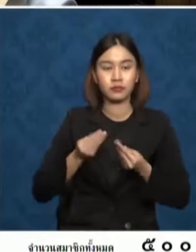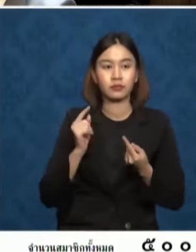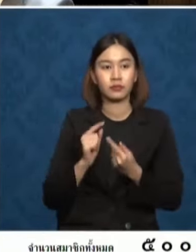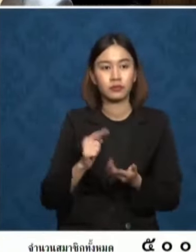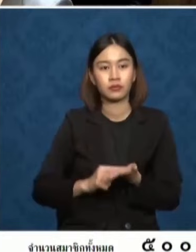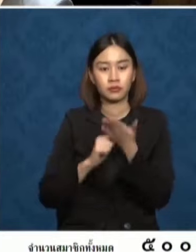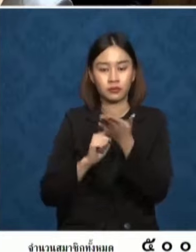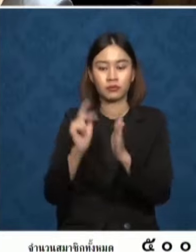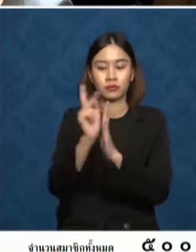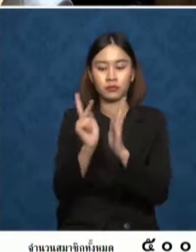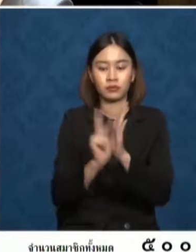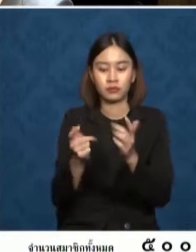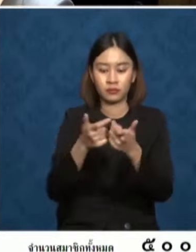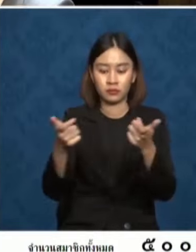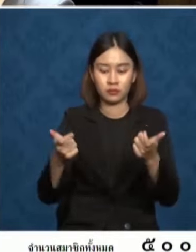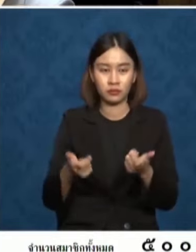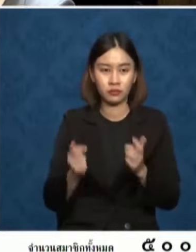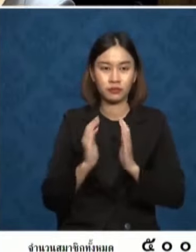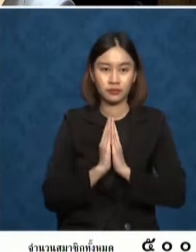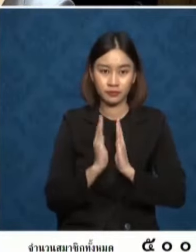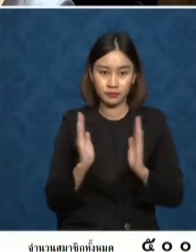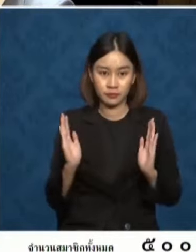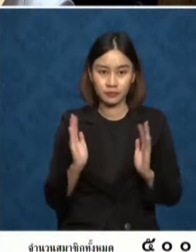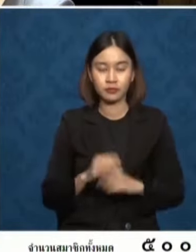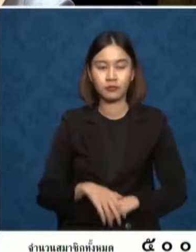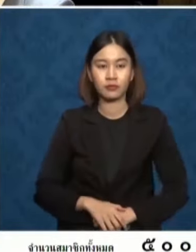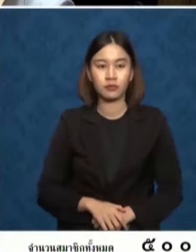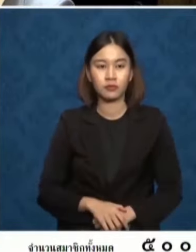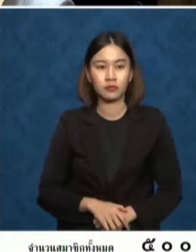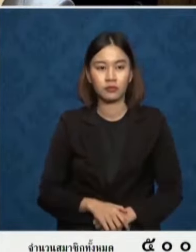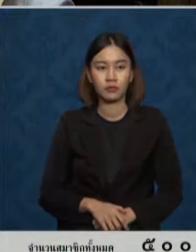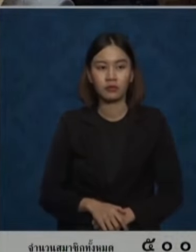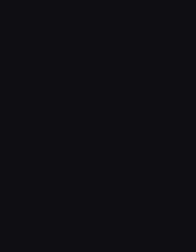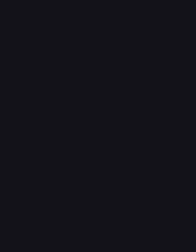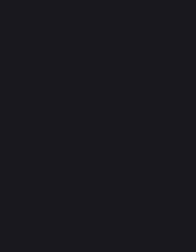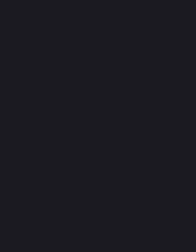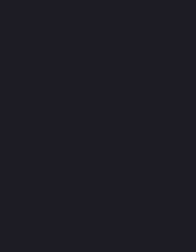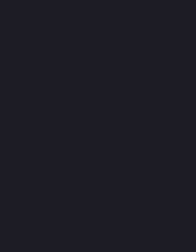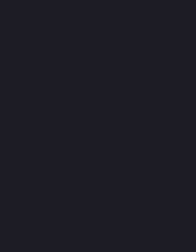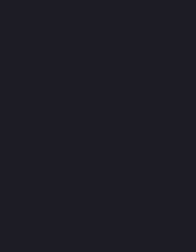เสนอร่างกฎหมายฉบับนี้นะครับขอบคุณมากครับขอบคุณ